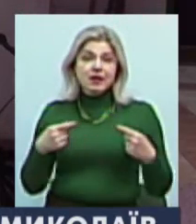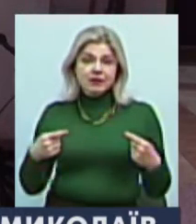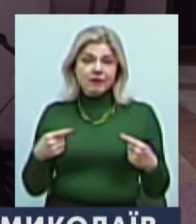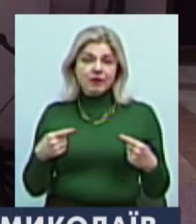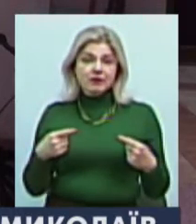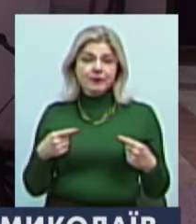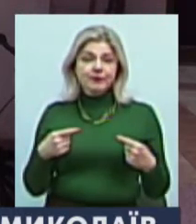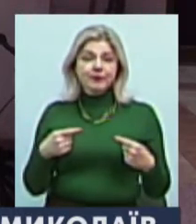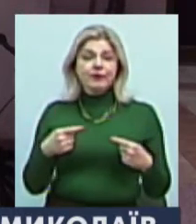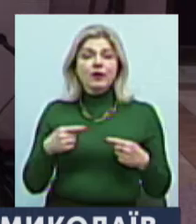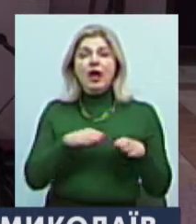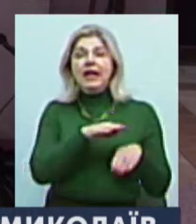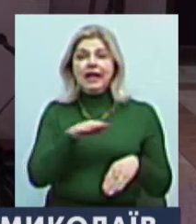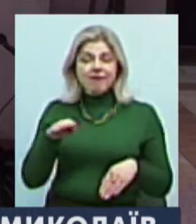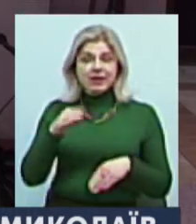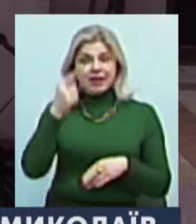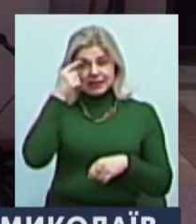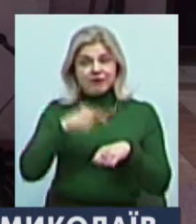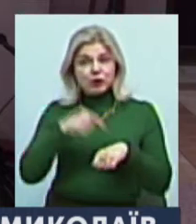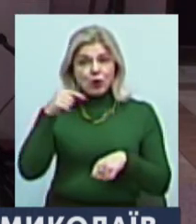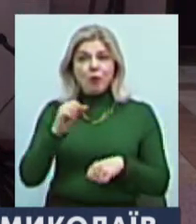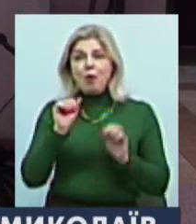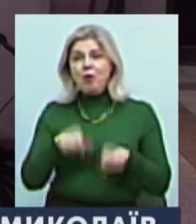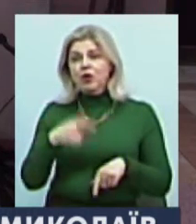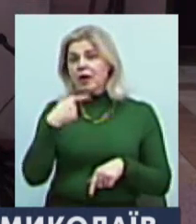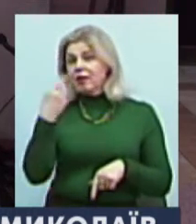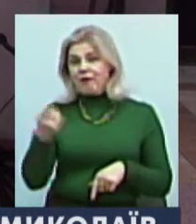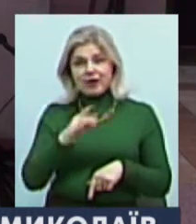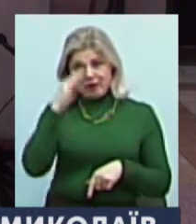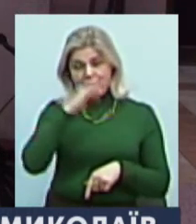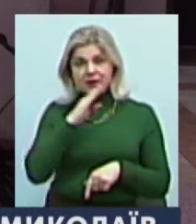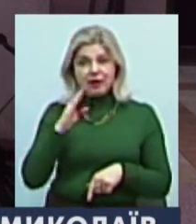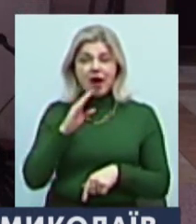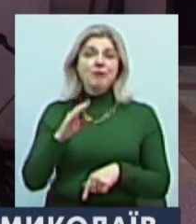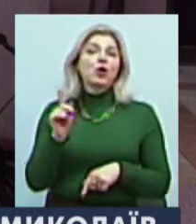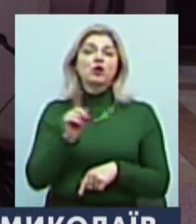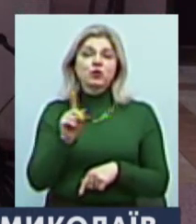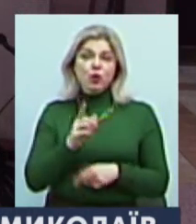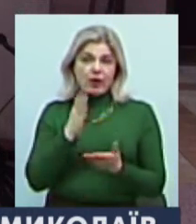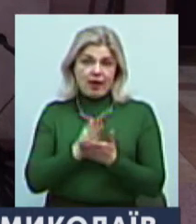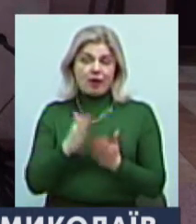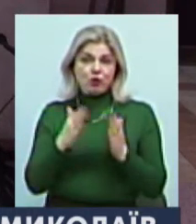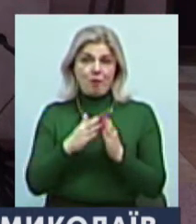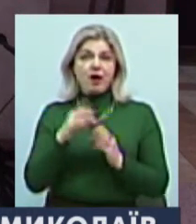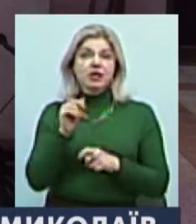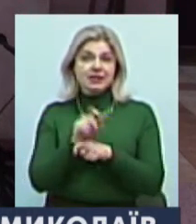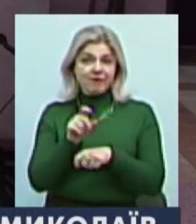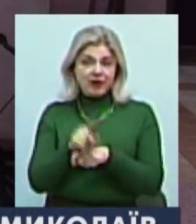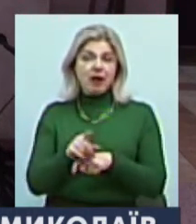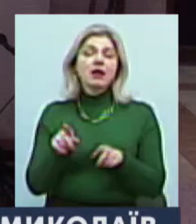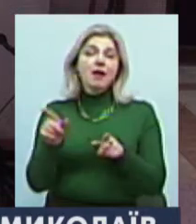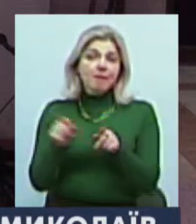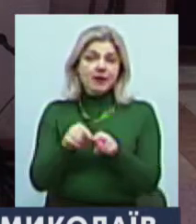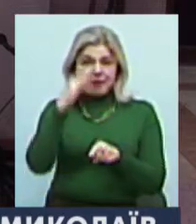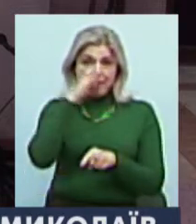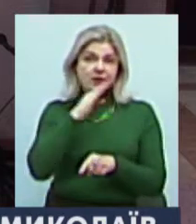рівня свідомості, вони можуть просто не доносити до батьків інформацію, що вони мають домашнє завдання, також з батьками теж спілкуємося.